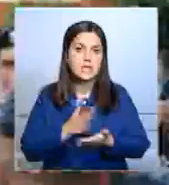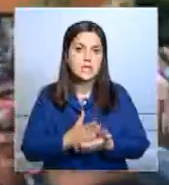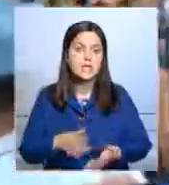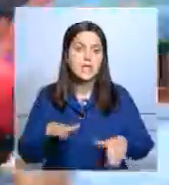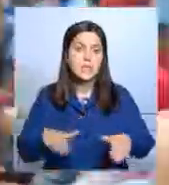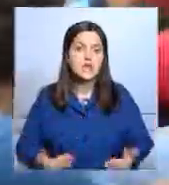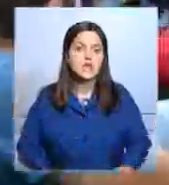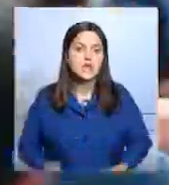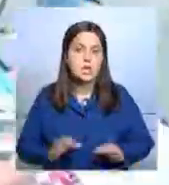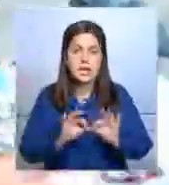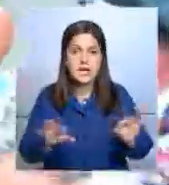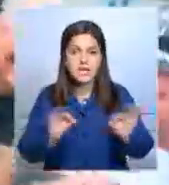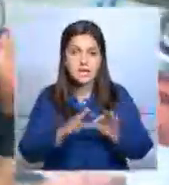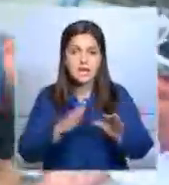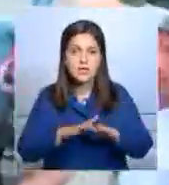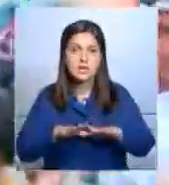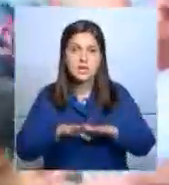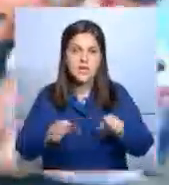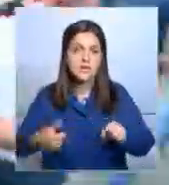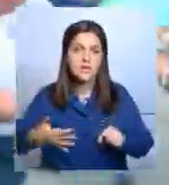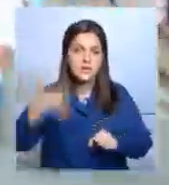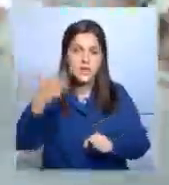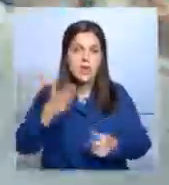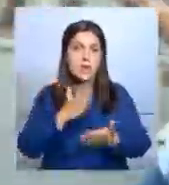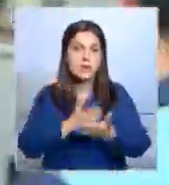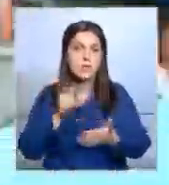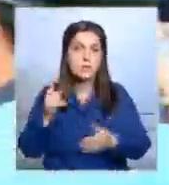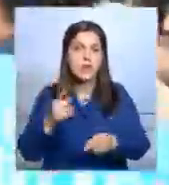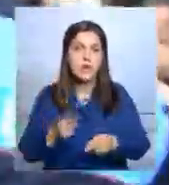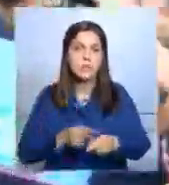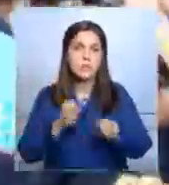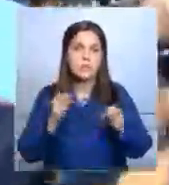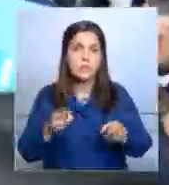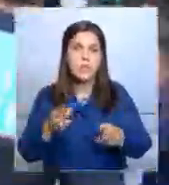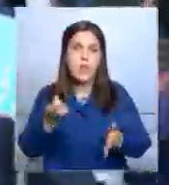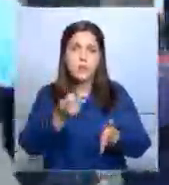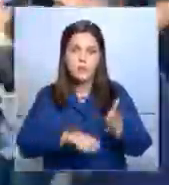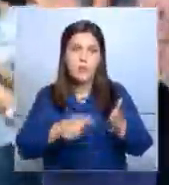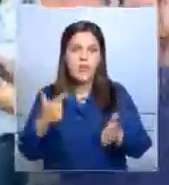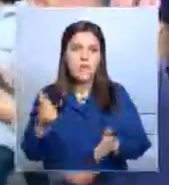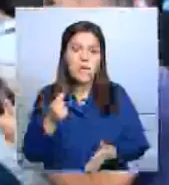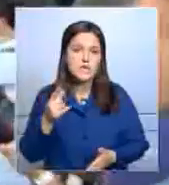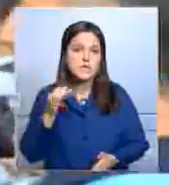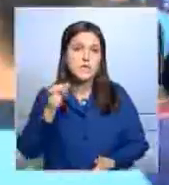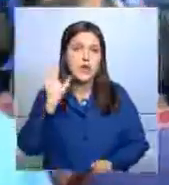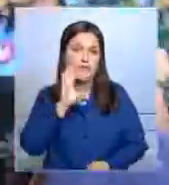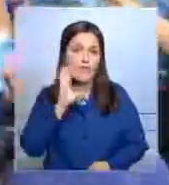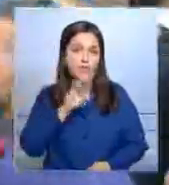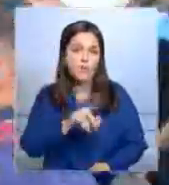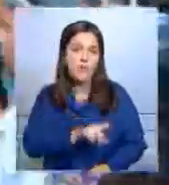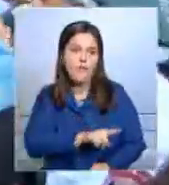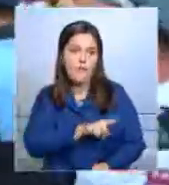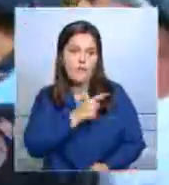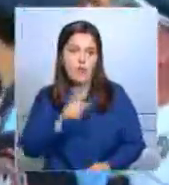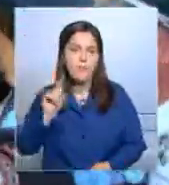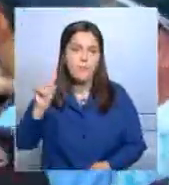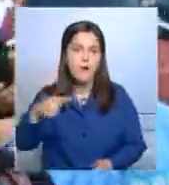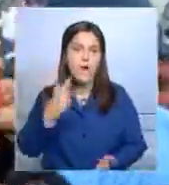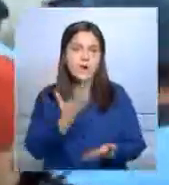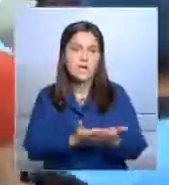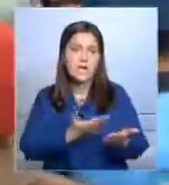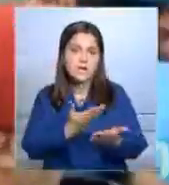жители рассказывают, что после захвата здания власти и соображения безопасности отключили газ и воду. Возмущенные горожане